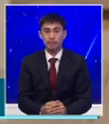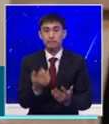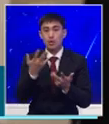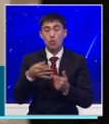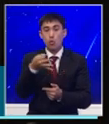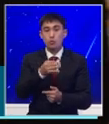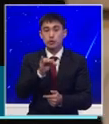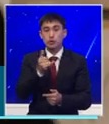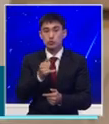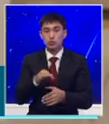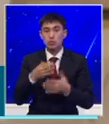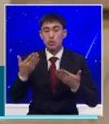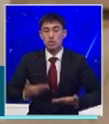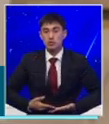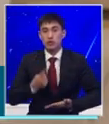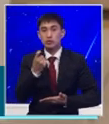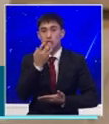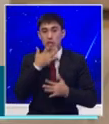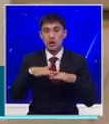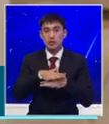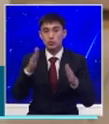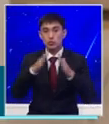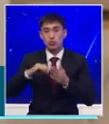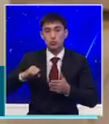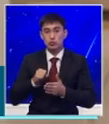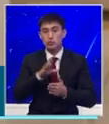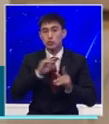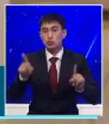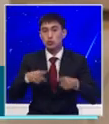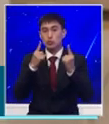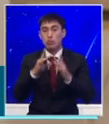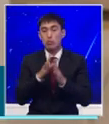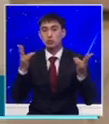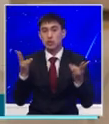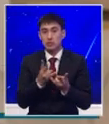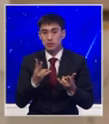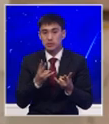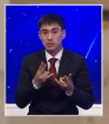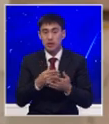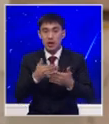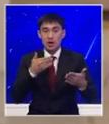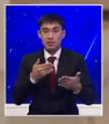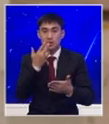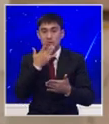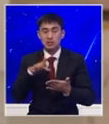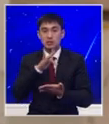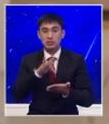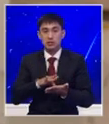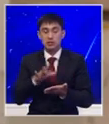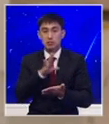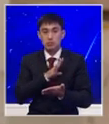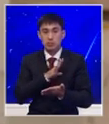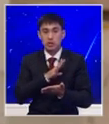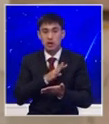Поскольку в области Жетісу проживает около 100 этносов, Дом дружбы был создан по большой необходимости. Раньше национальным центрам